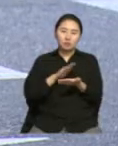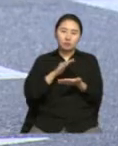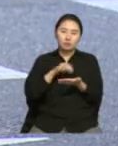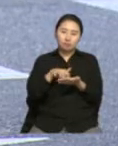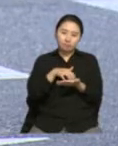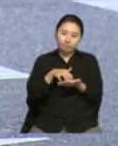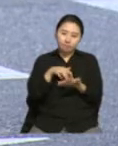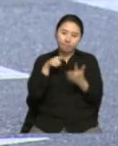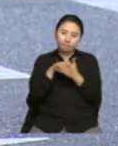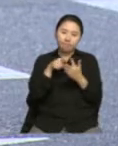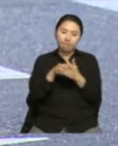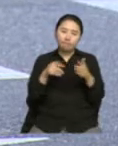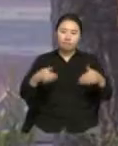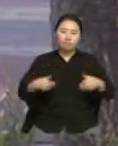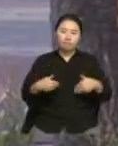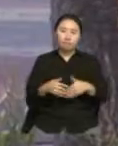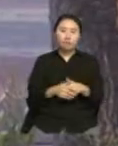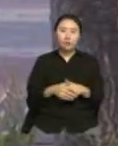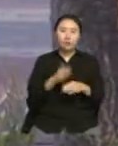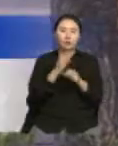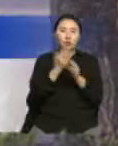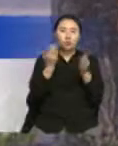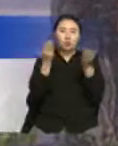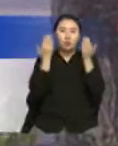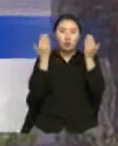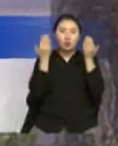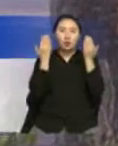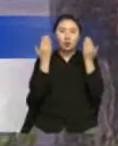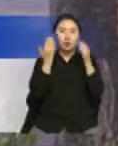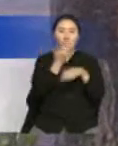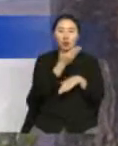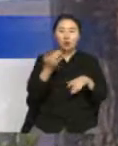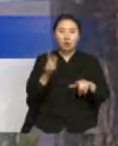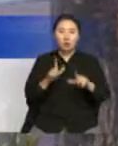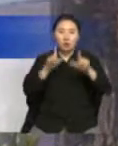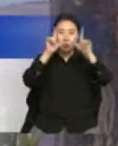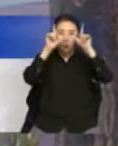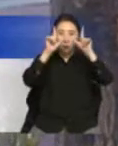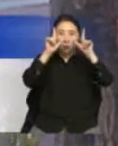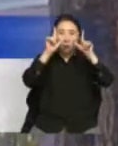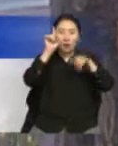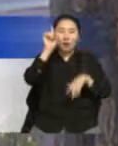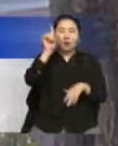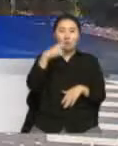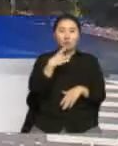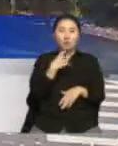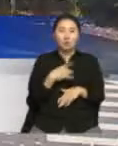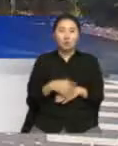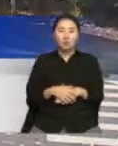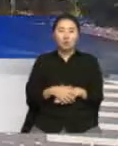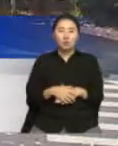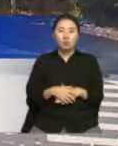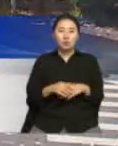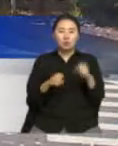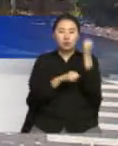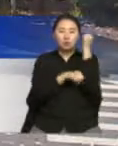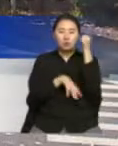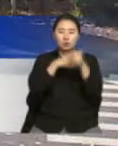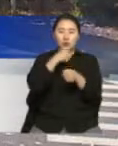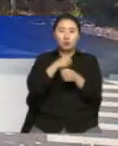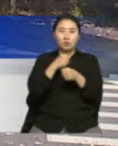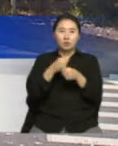지적도 제기됐습니다. 중학교가 강동중학교 하나밖에 없어요. 그런 기반을 만들어주셔야